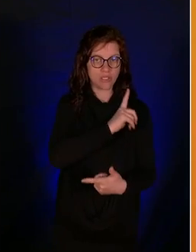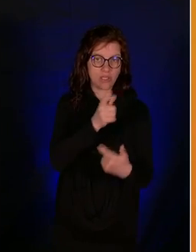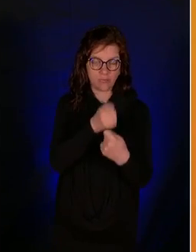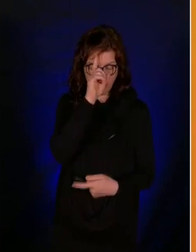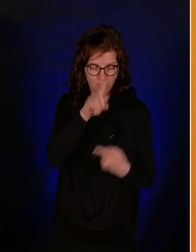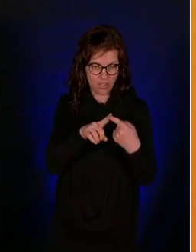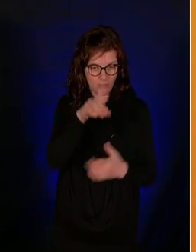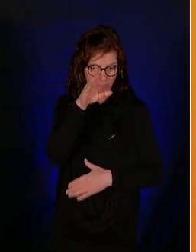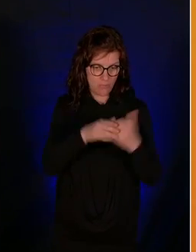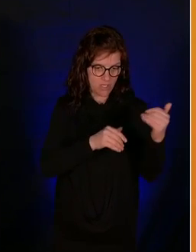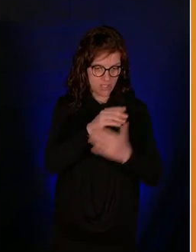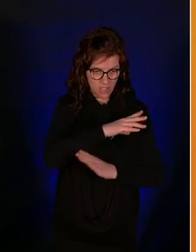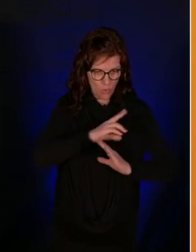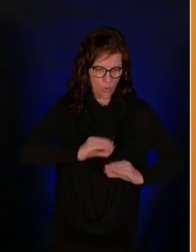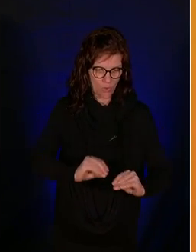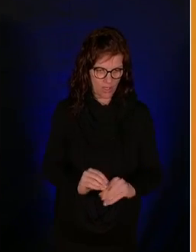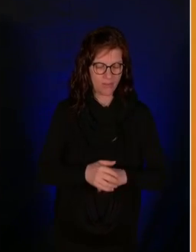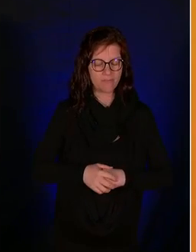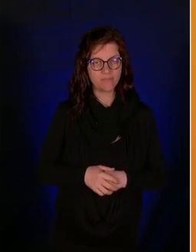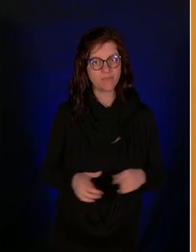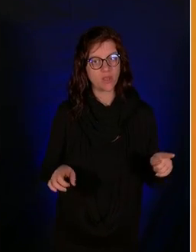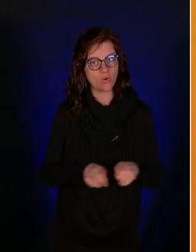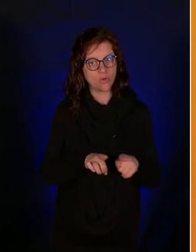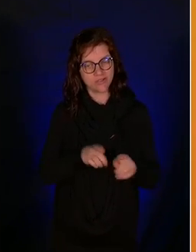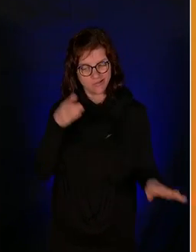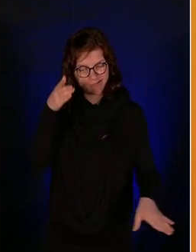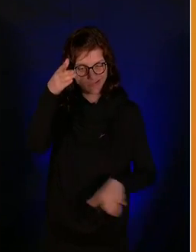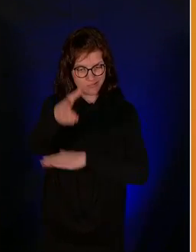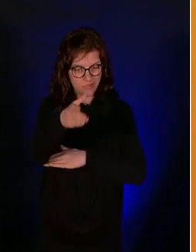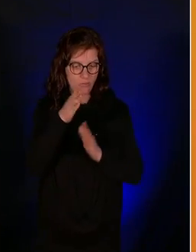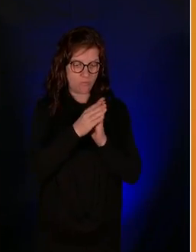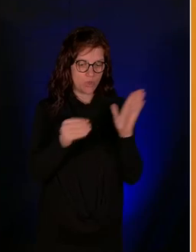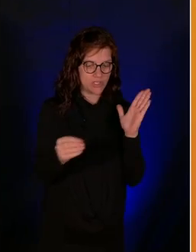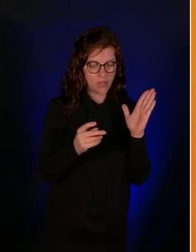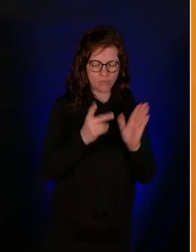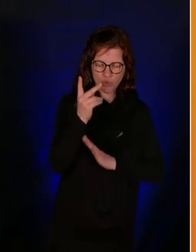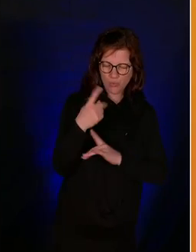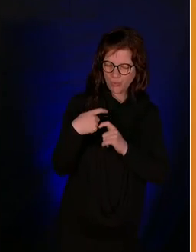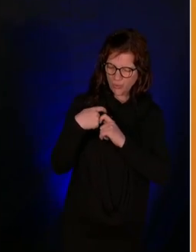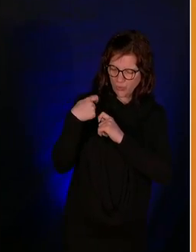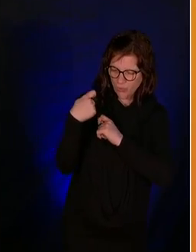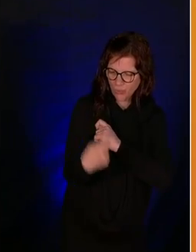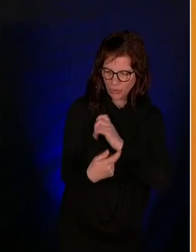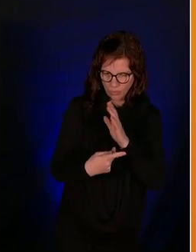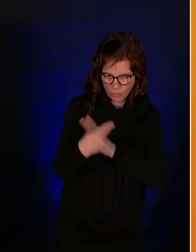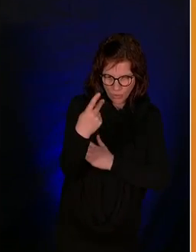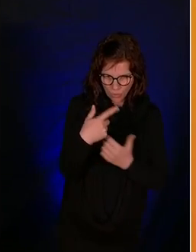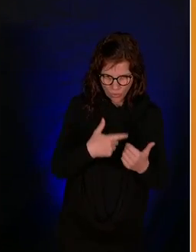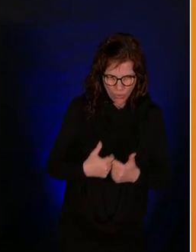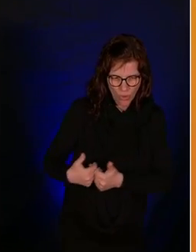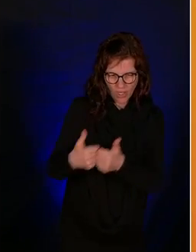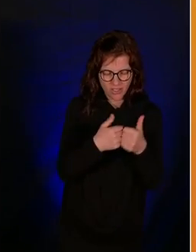profession, et aussi pour aller vers un modèle qui soit plus pérenne, plus collectif et plus